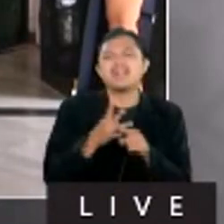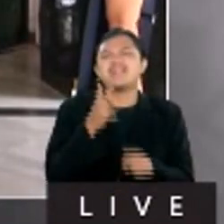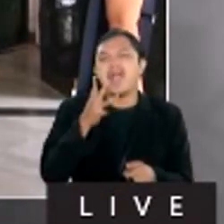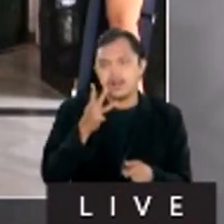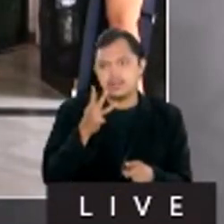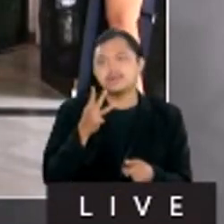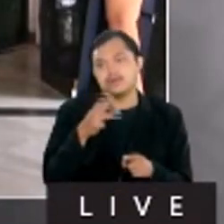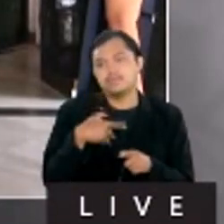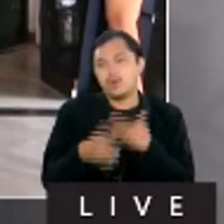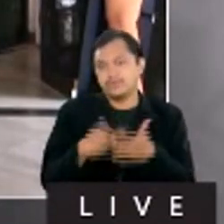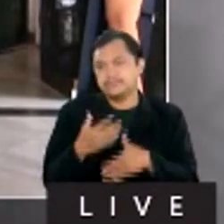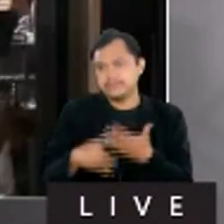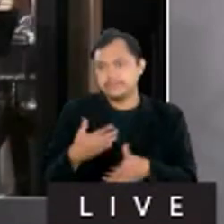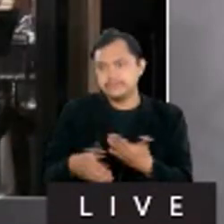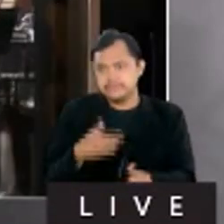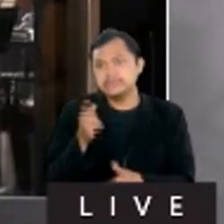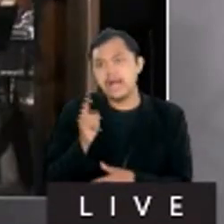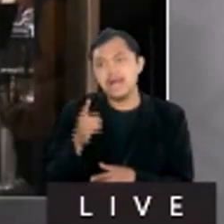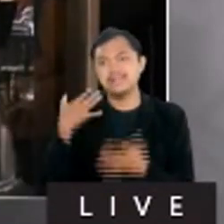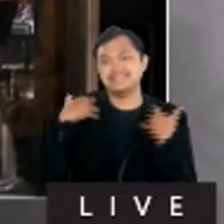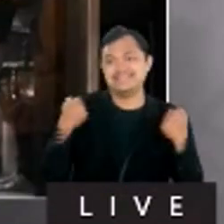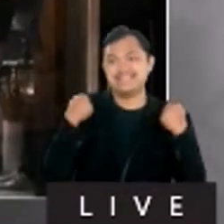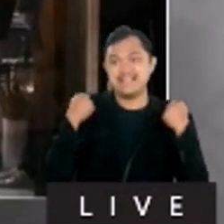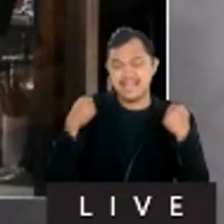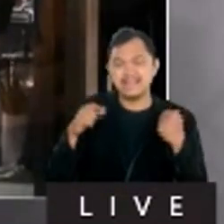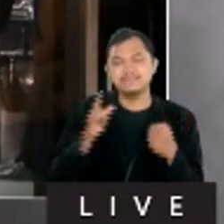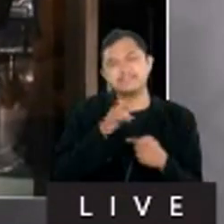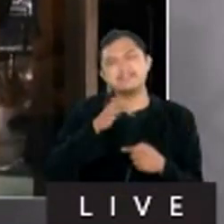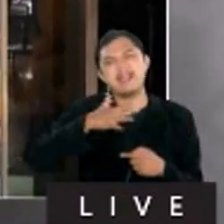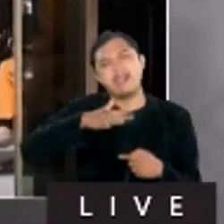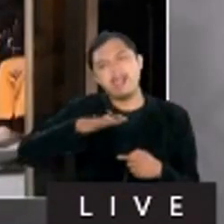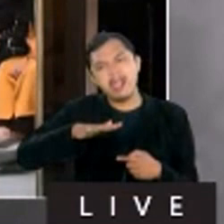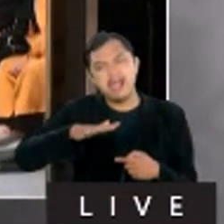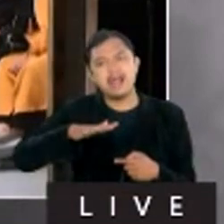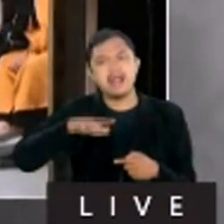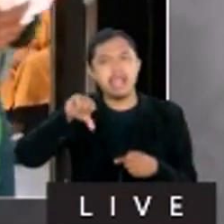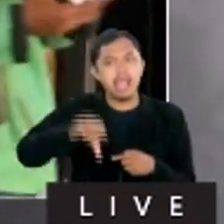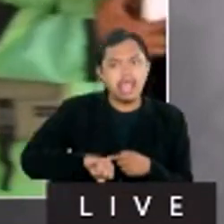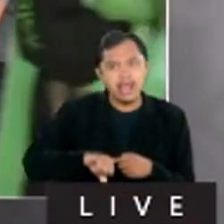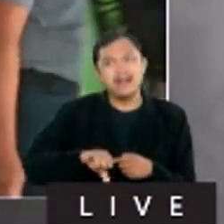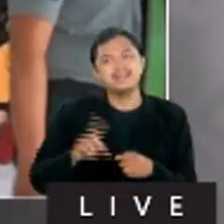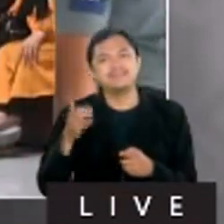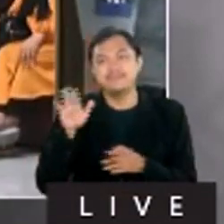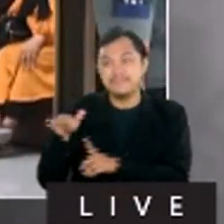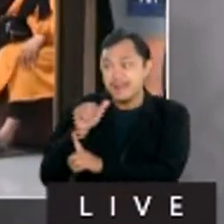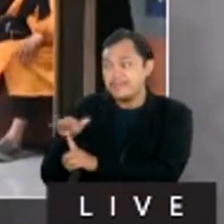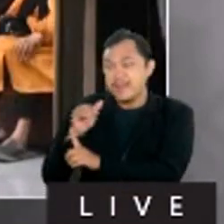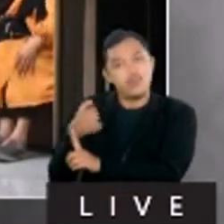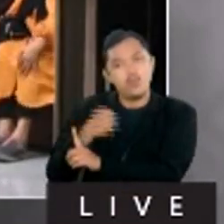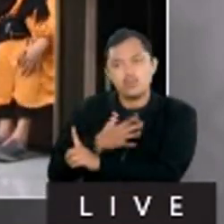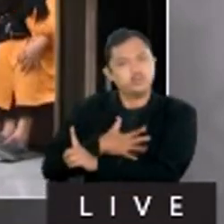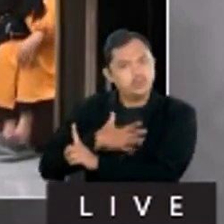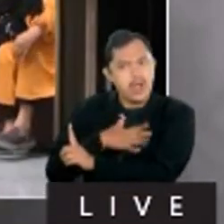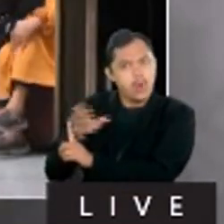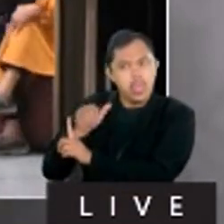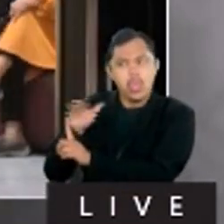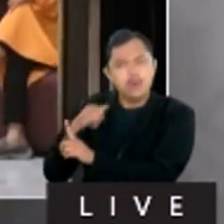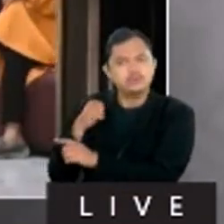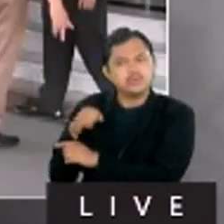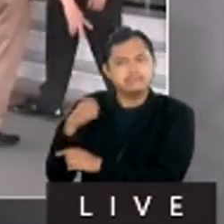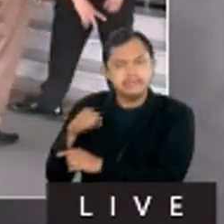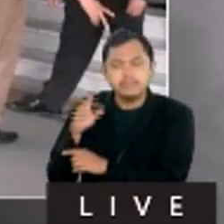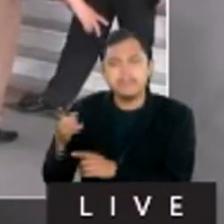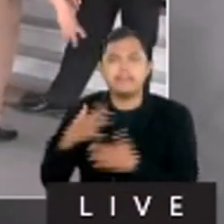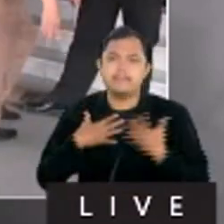proses kesehatan ataupun terdapat 3 kali Lukas NMB mangkir dari proses pemeriksaan akibat kondisi kesehatannya, yaitu sejak